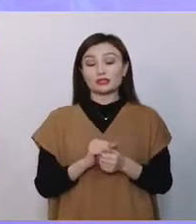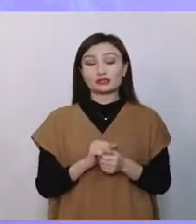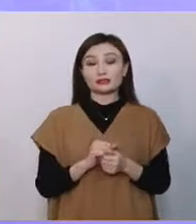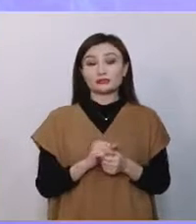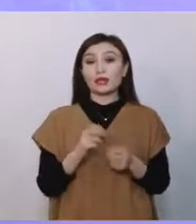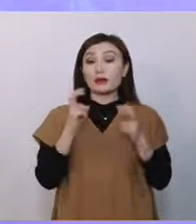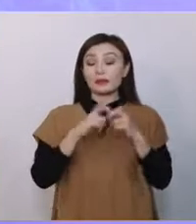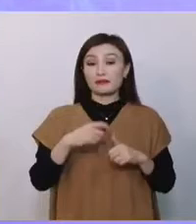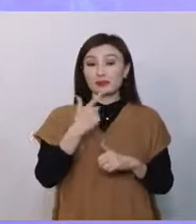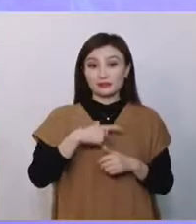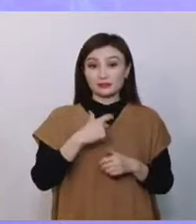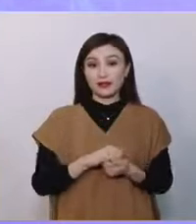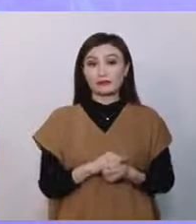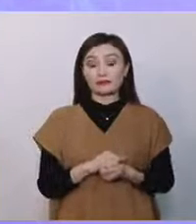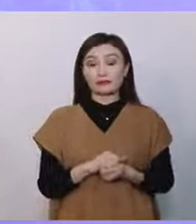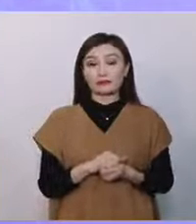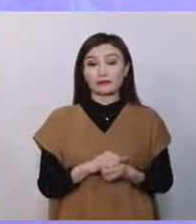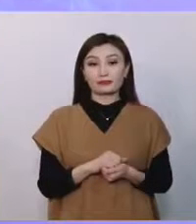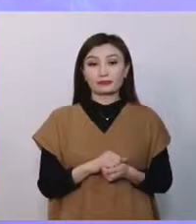проверьте себя